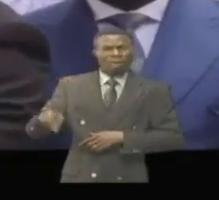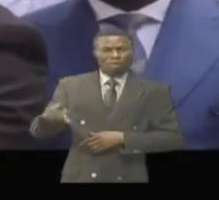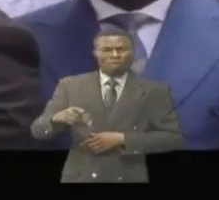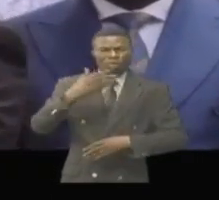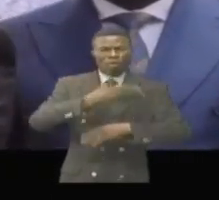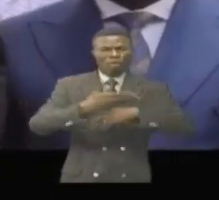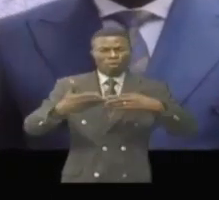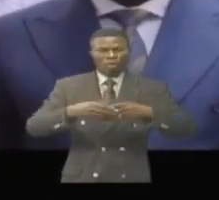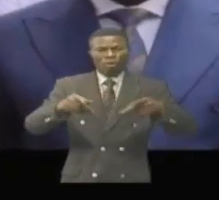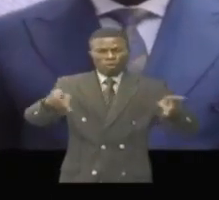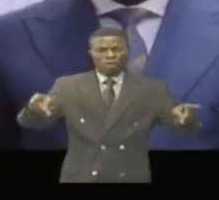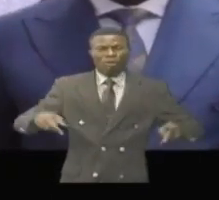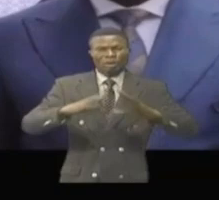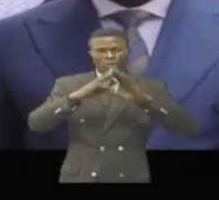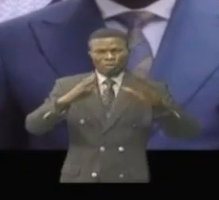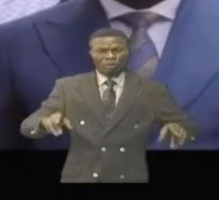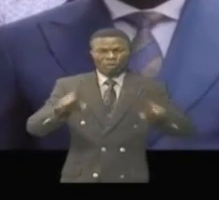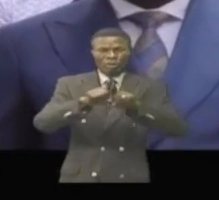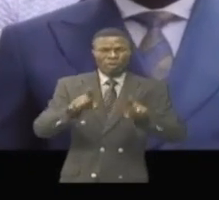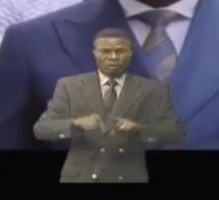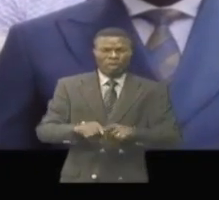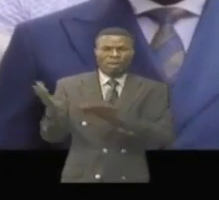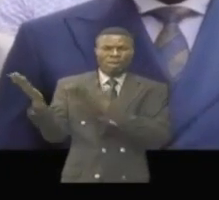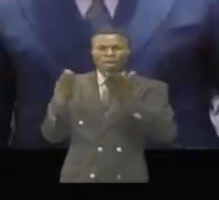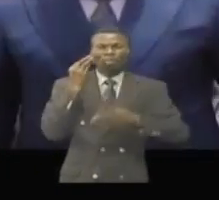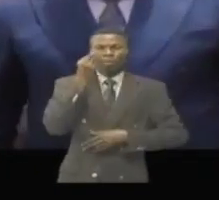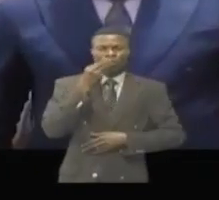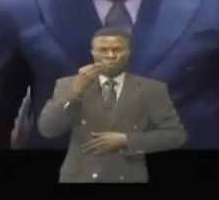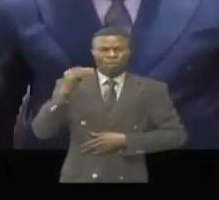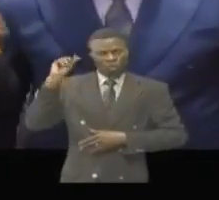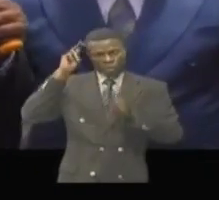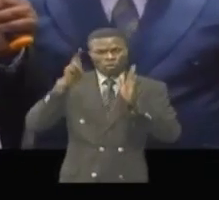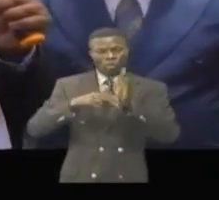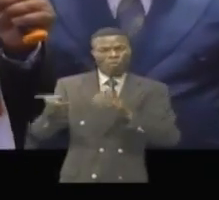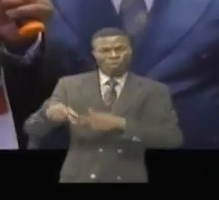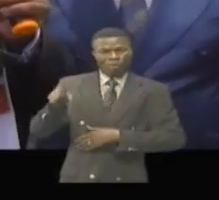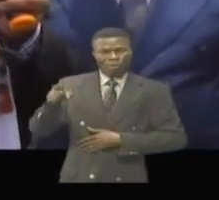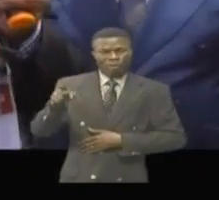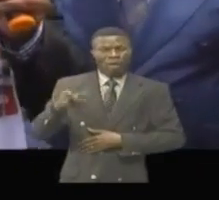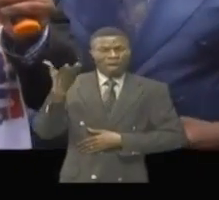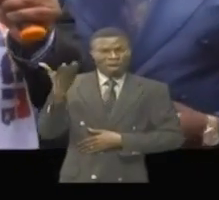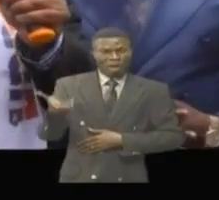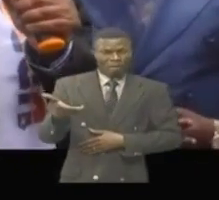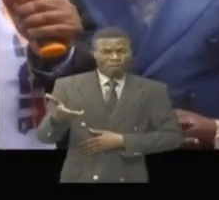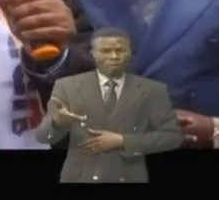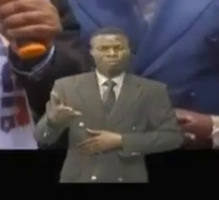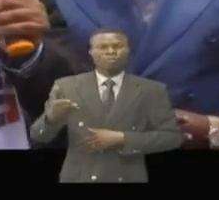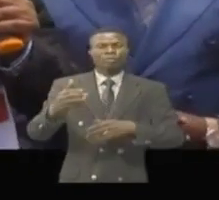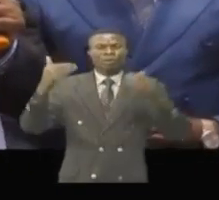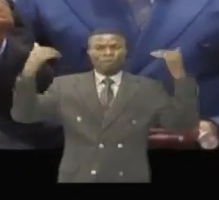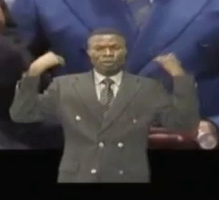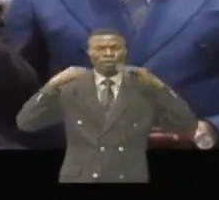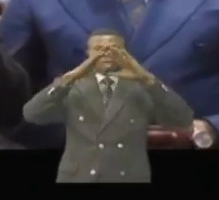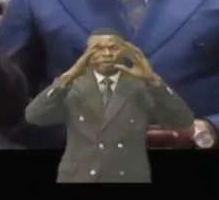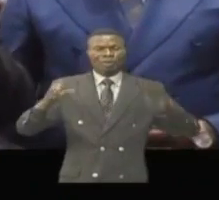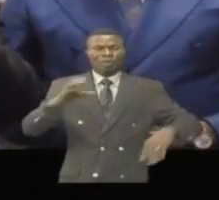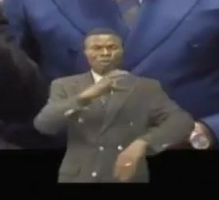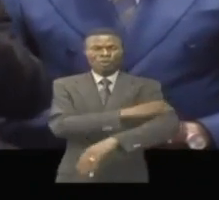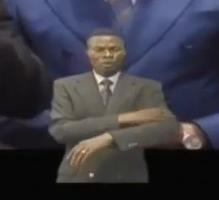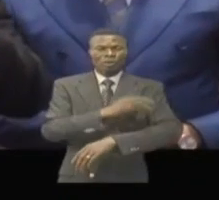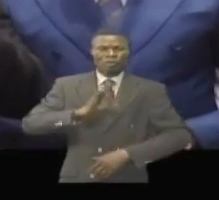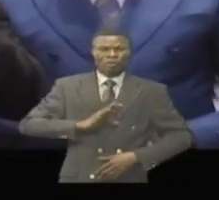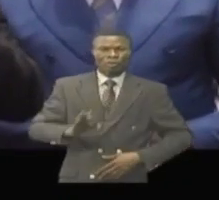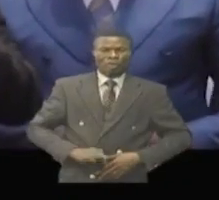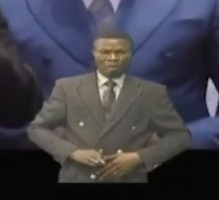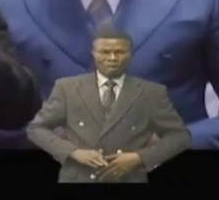et habitat, ainsi que porte-parole du gouvernement provincial. Sur place, le chef de la maison civile du chef de l'État a eu droit